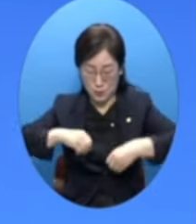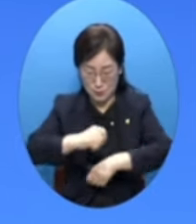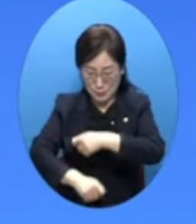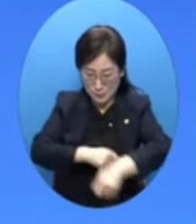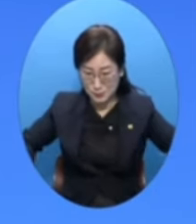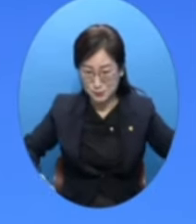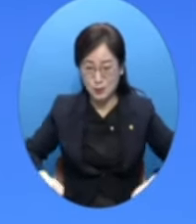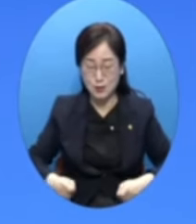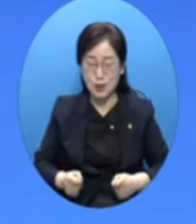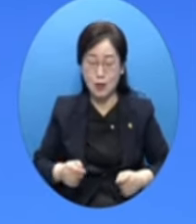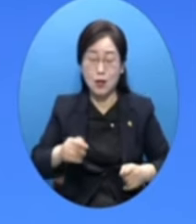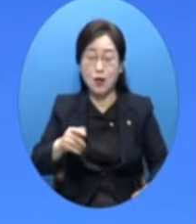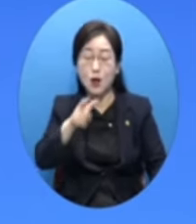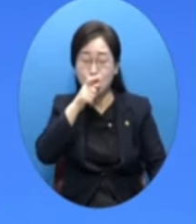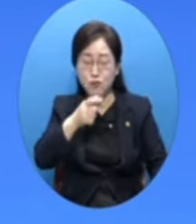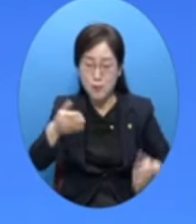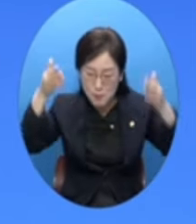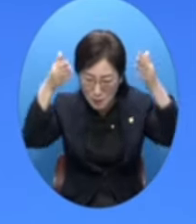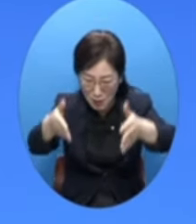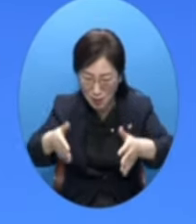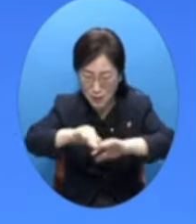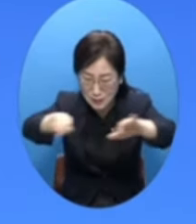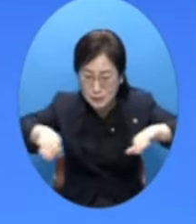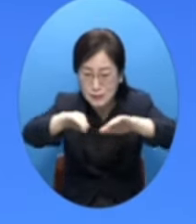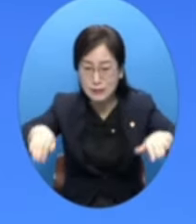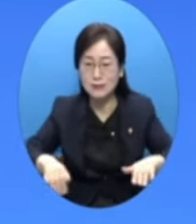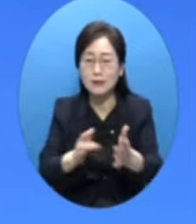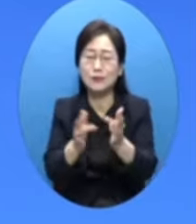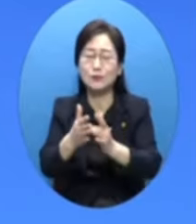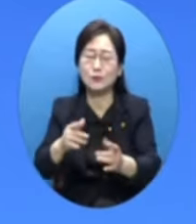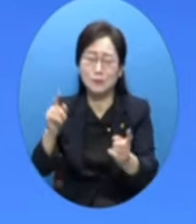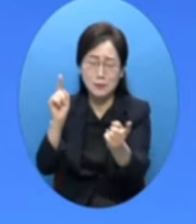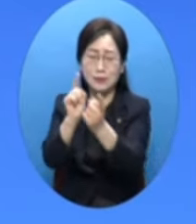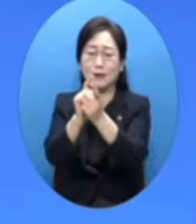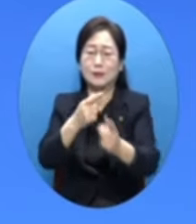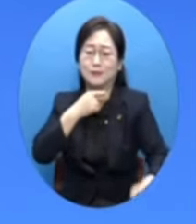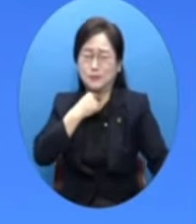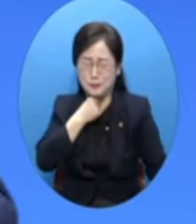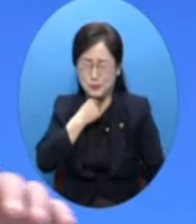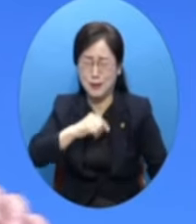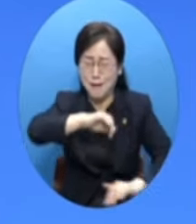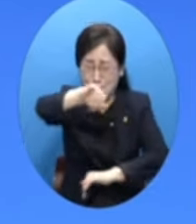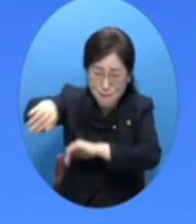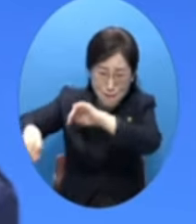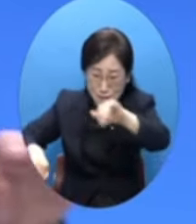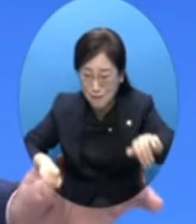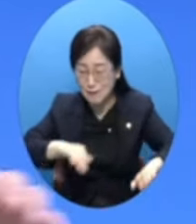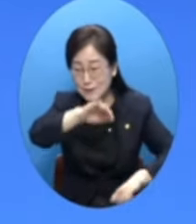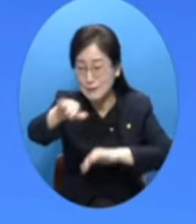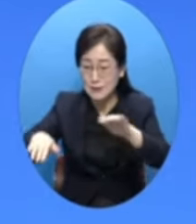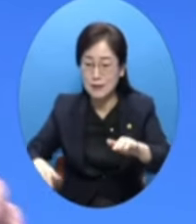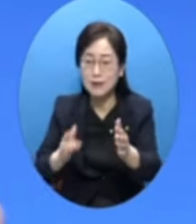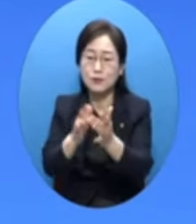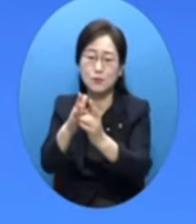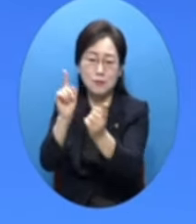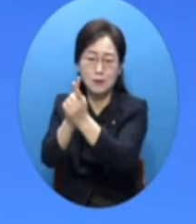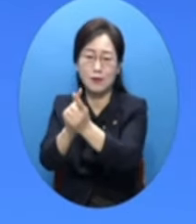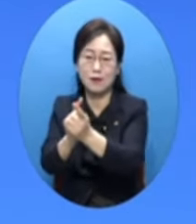안에 뛰어들었습니다. 예수님을 빨리 배우러 뛰어들어 헤엄쳐서 예수님께 나갔던